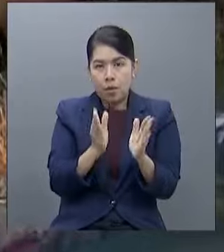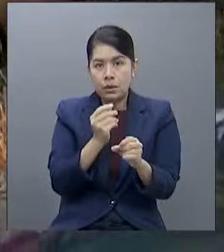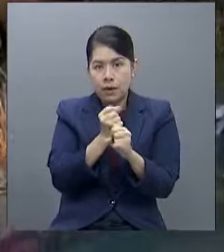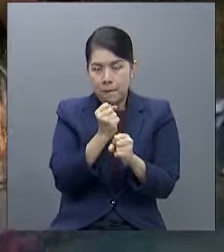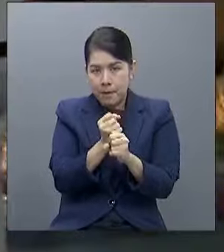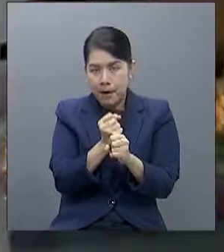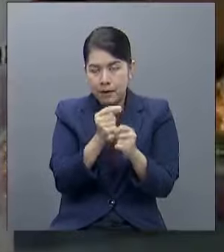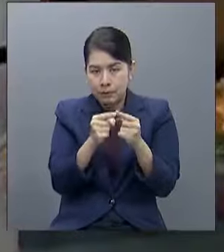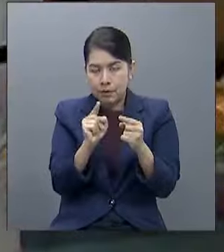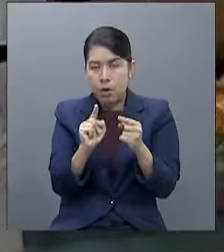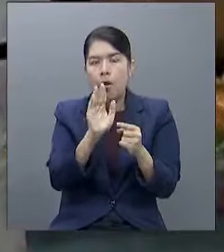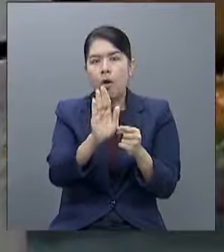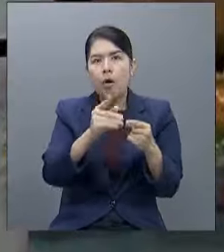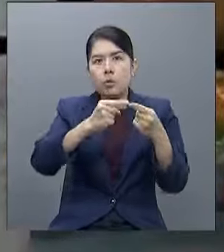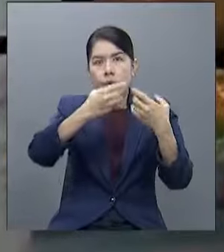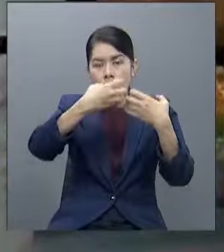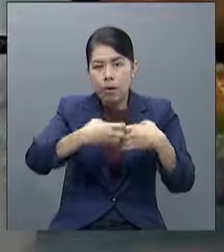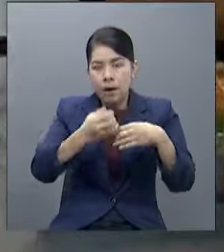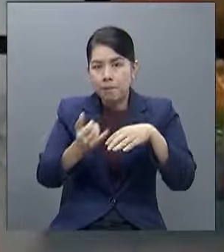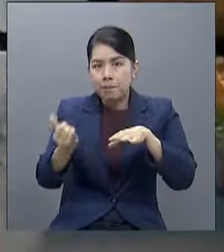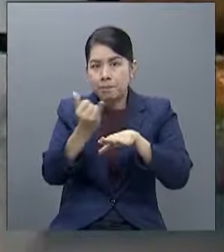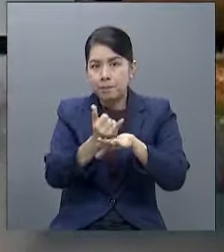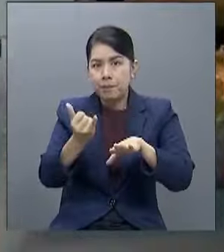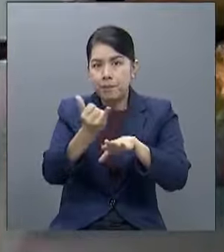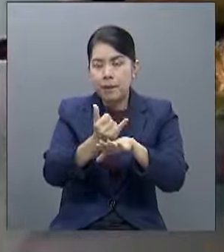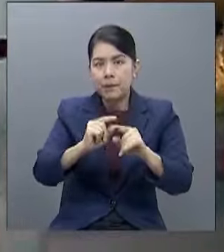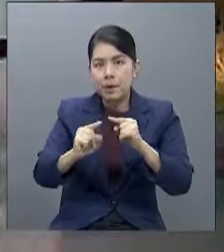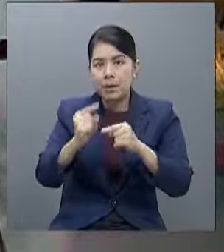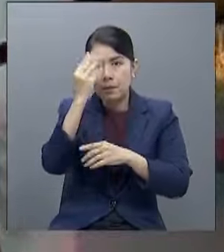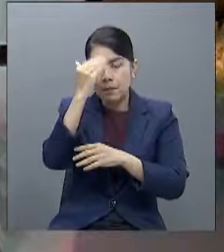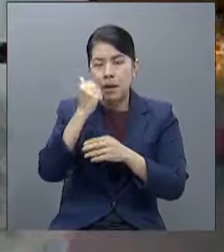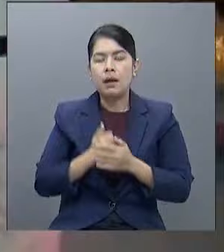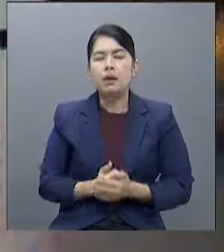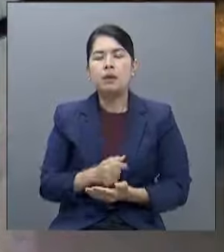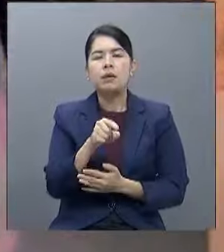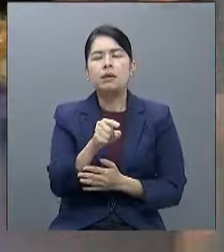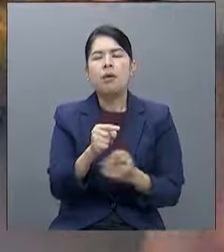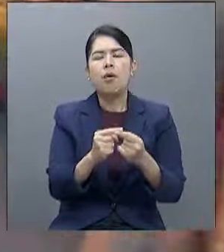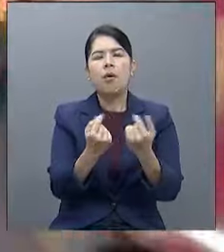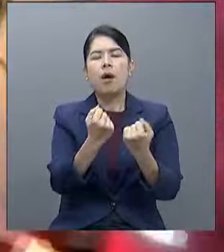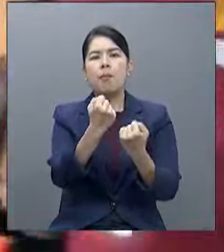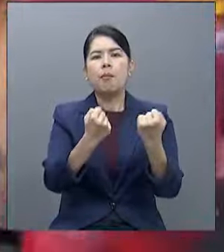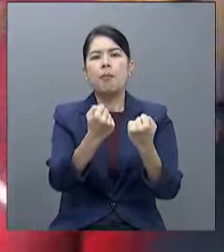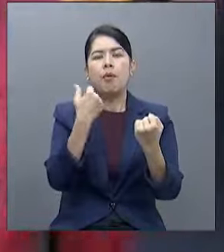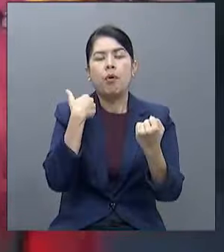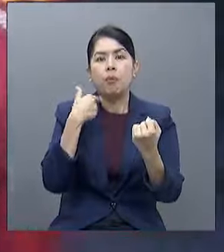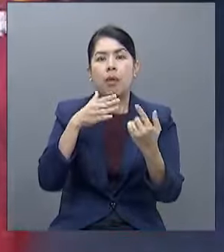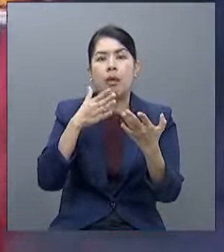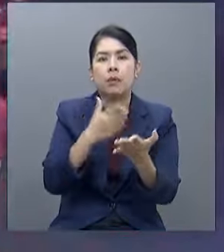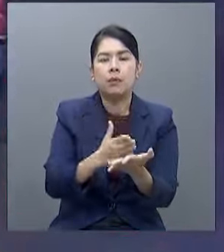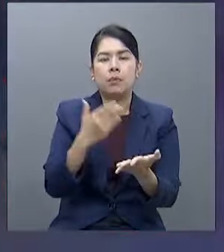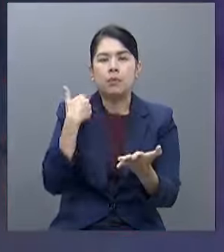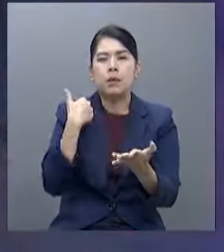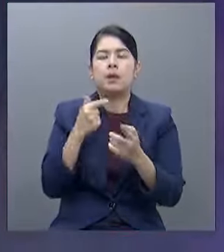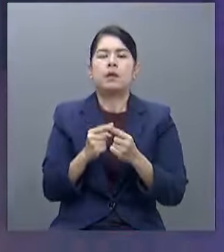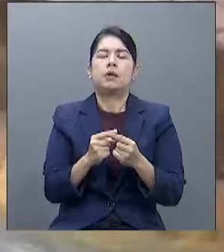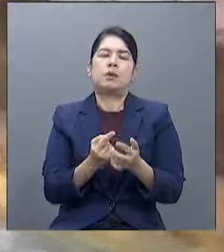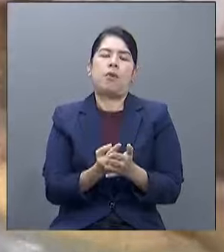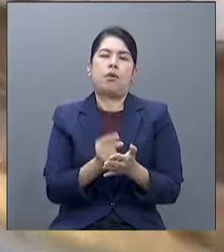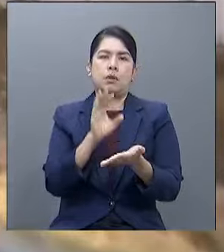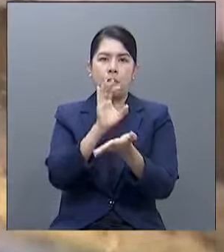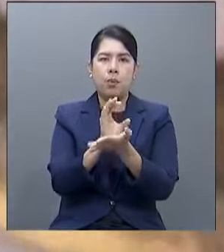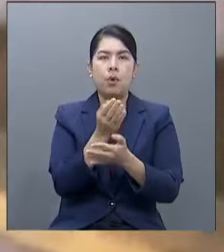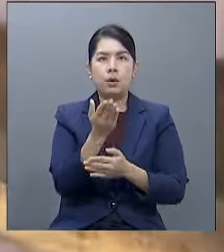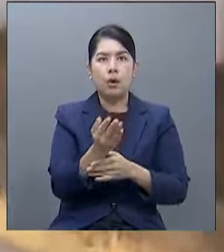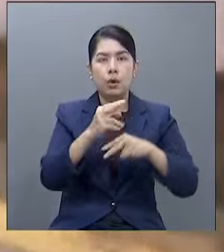งแต่ว่ารถเสียหลักแล้วก็เบรกไม่อยู่ชนกับเสาไฟแต่พอตำรวจขอตรวจสอบแอลกอฮอล์ค่ะก็พบ